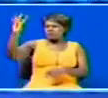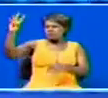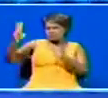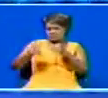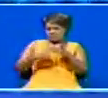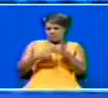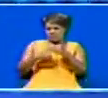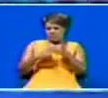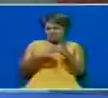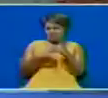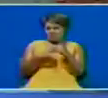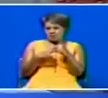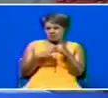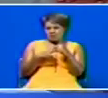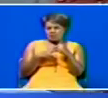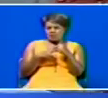1997.